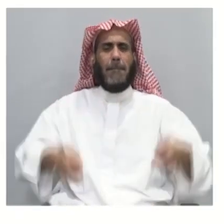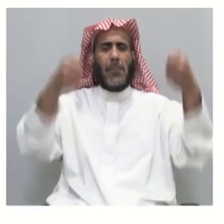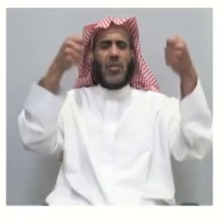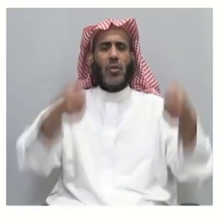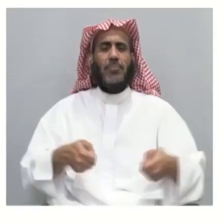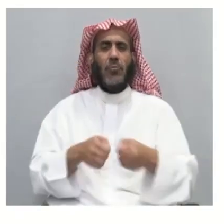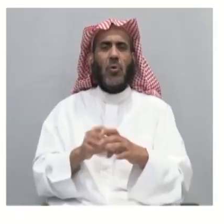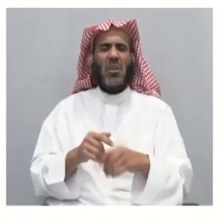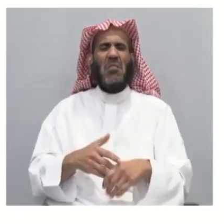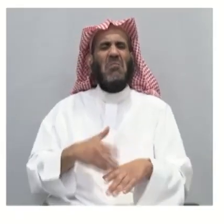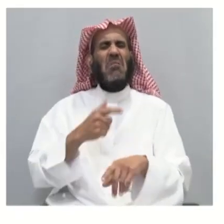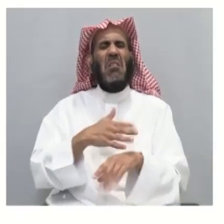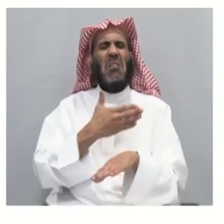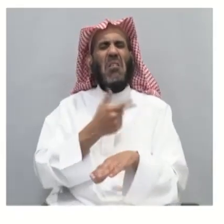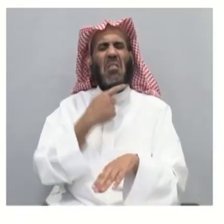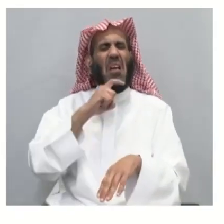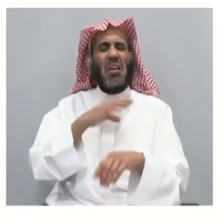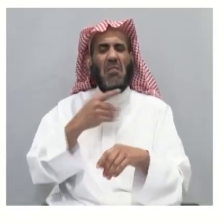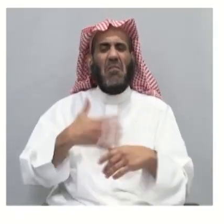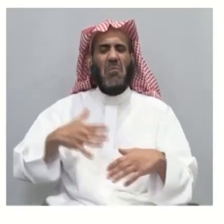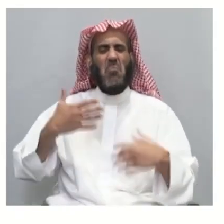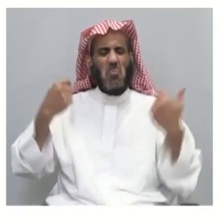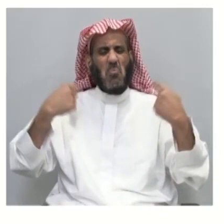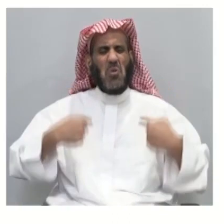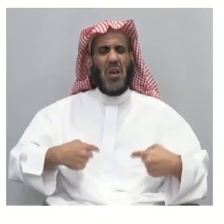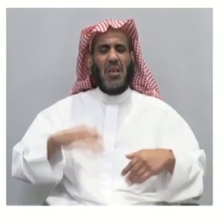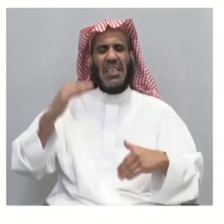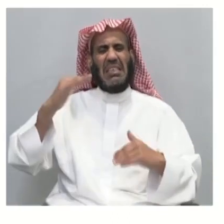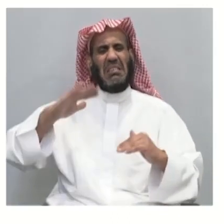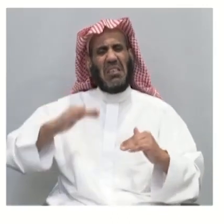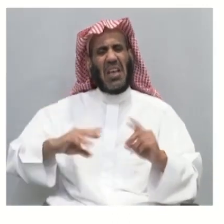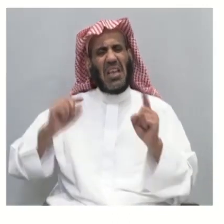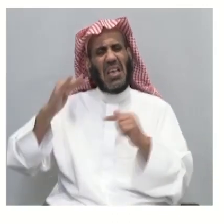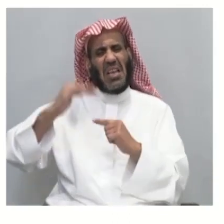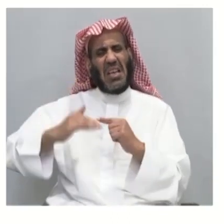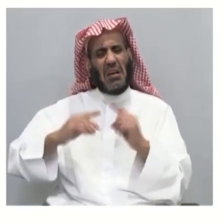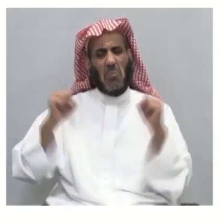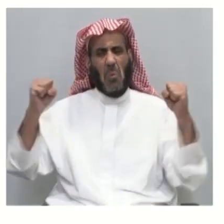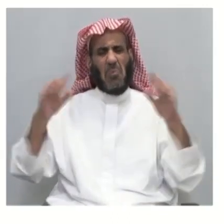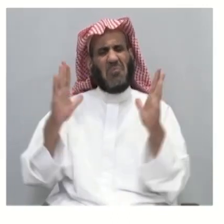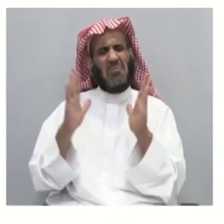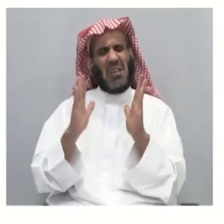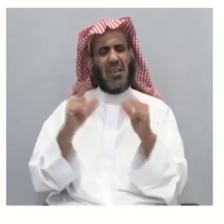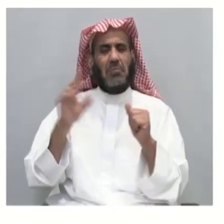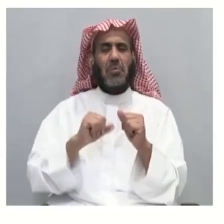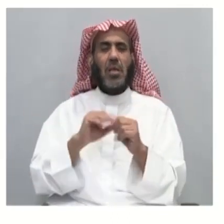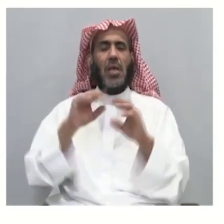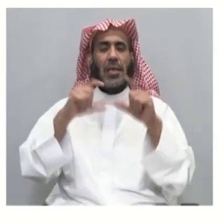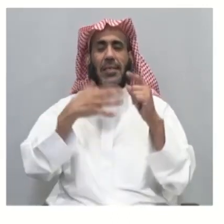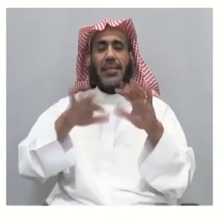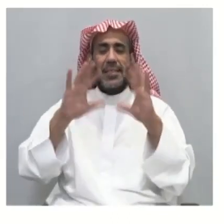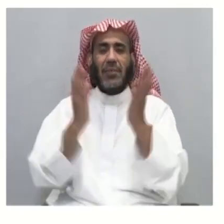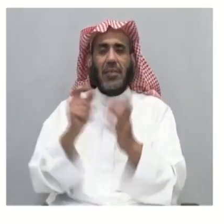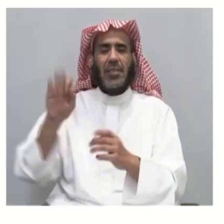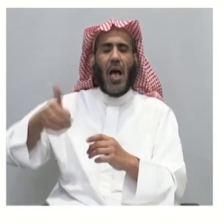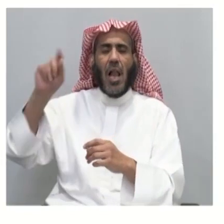مثلا ضعيف البنيه صغير الحجم ضعيف البنيه صغير الحجم هذه فيما يتعلق بصفه